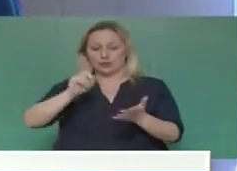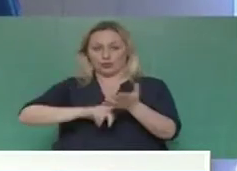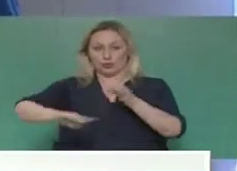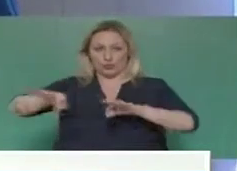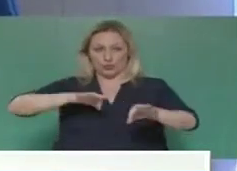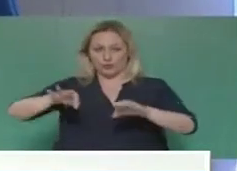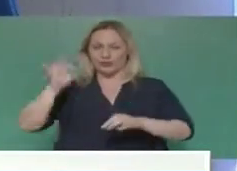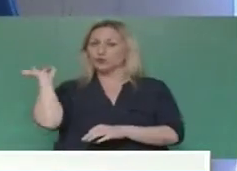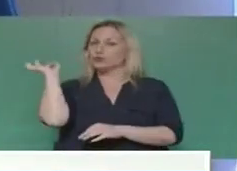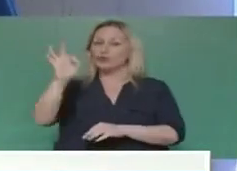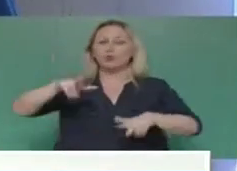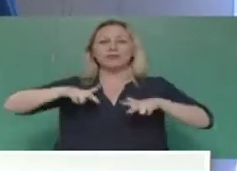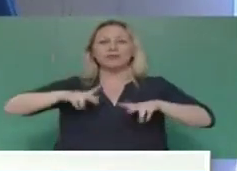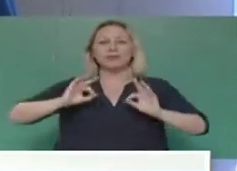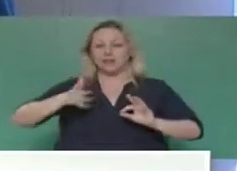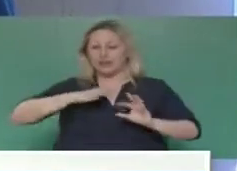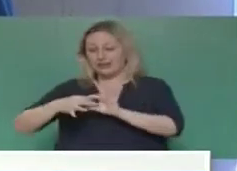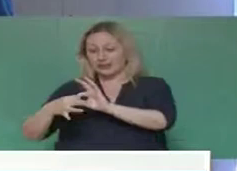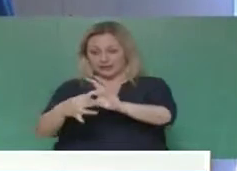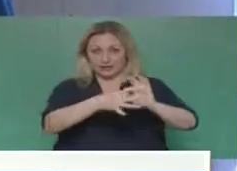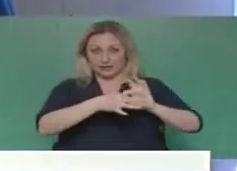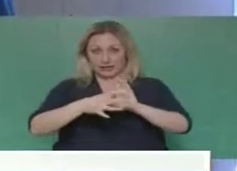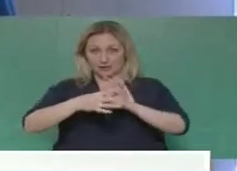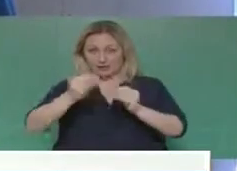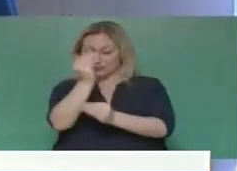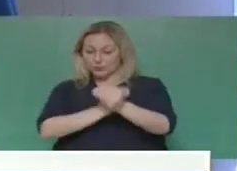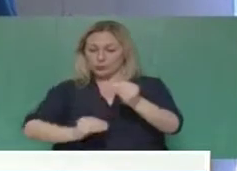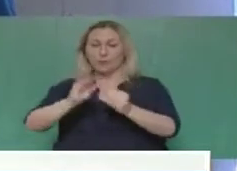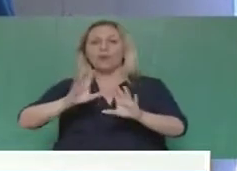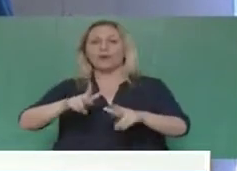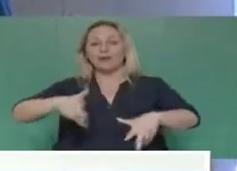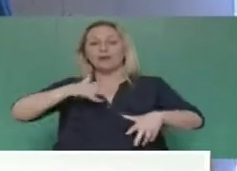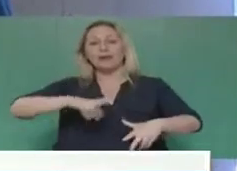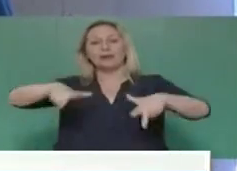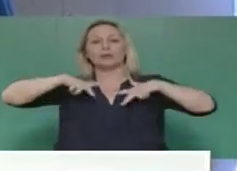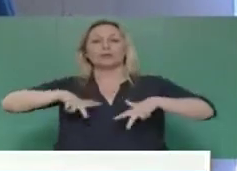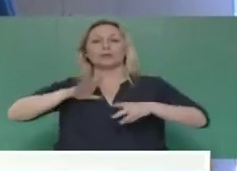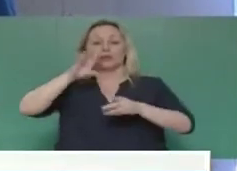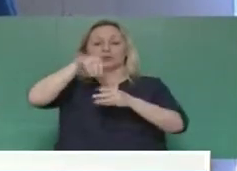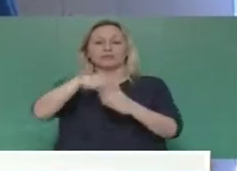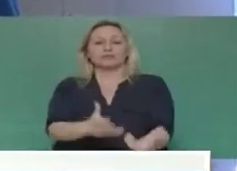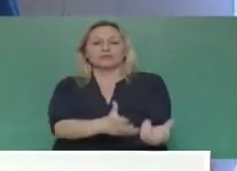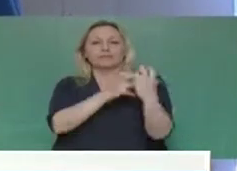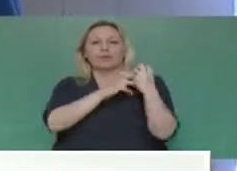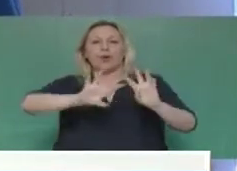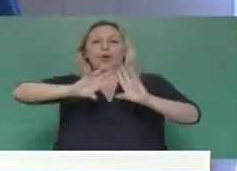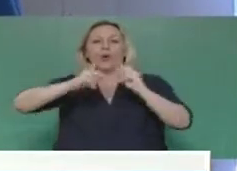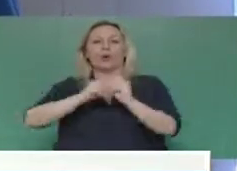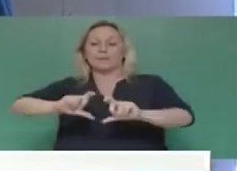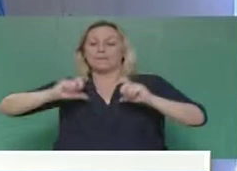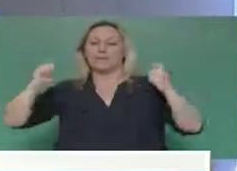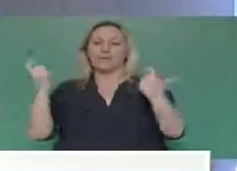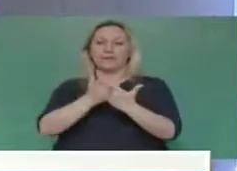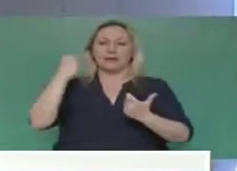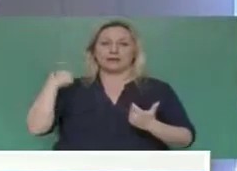δεν είναι η προώθηση συνεργασιών, αλλά το να πάρει το Υπουργείο Εσωτερικών τον έλεγχο των Δήμων και των Περιφερειών, αφού τα συλλογικά όργανα